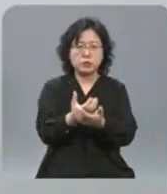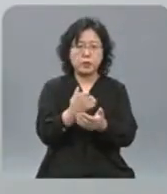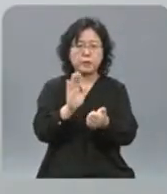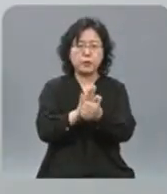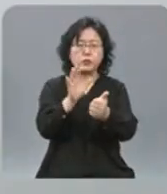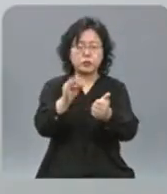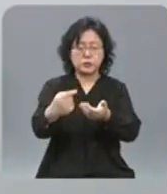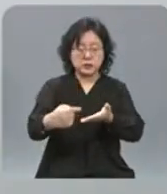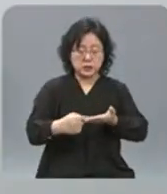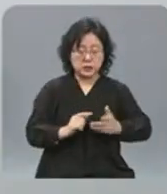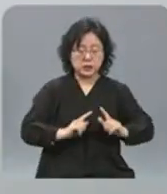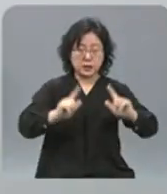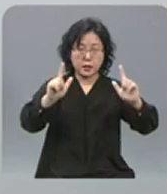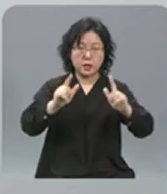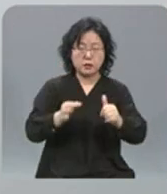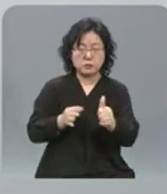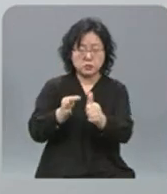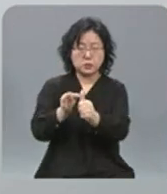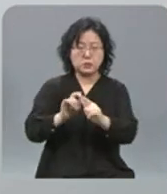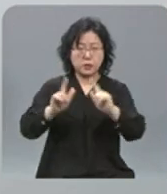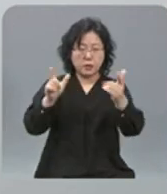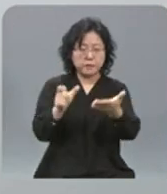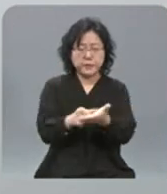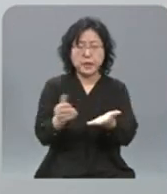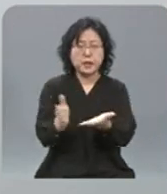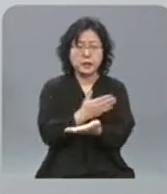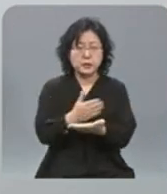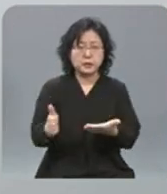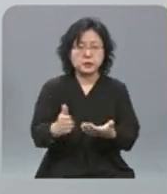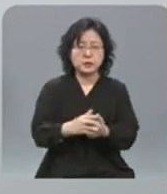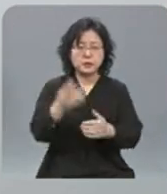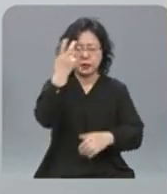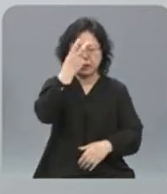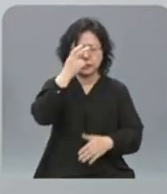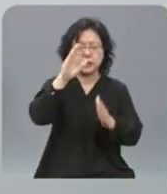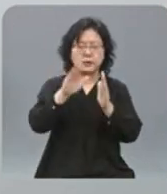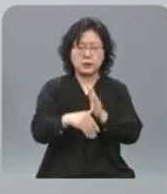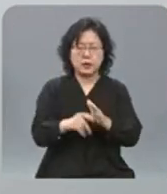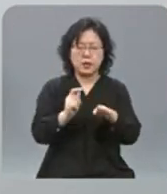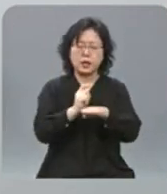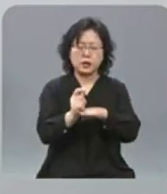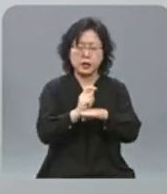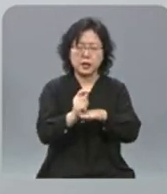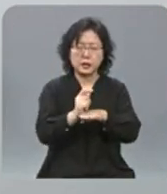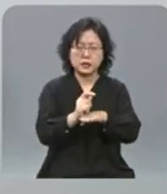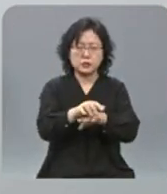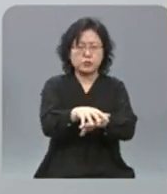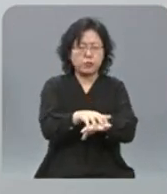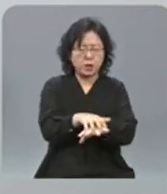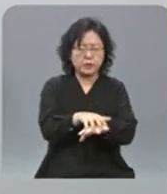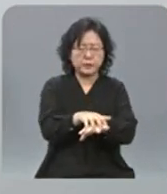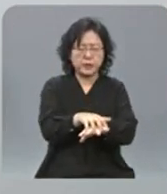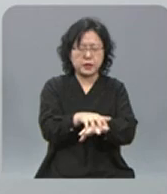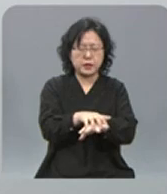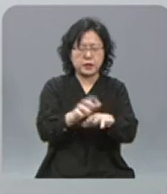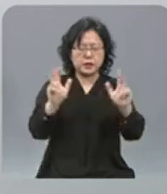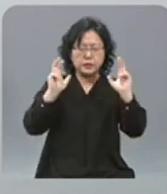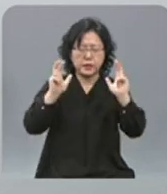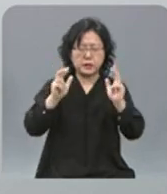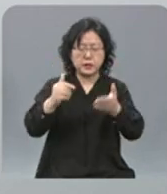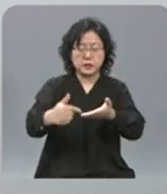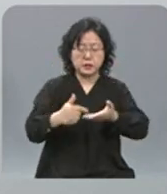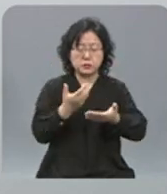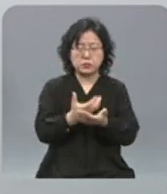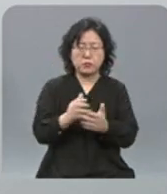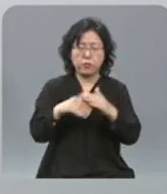보조금 신청 일자와 지급 일자조차 적혀 있지 않고 감사 당시 택시 운송조합이 택시 회사가 제출한 신청